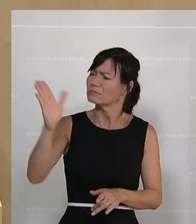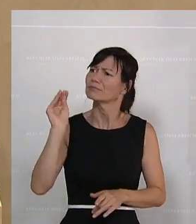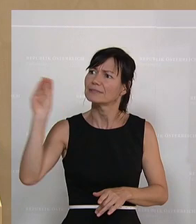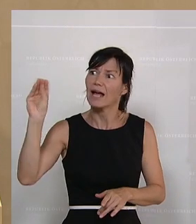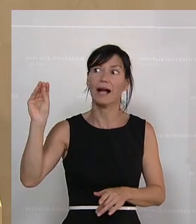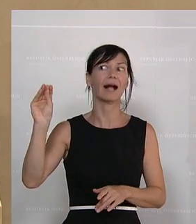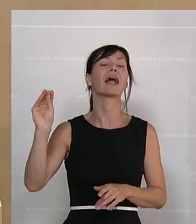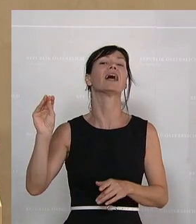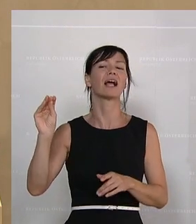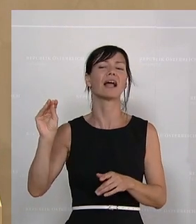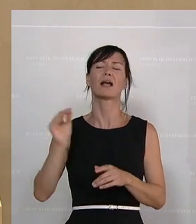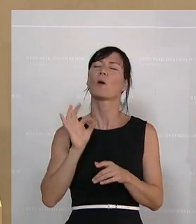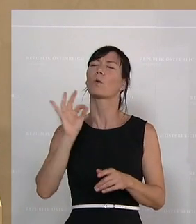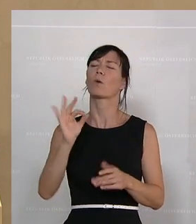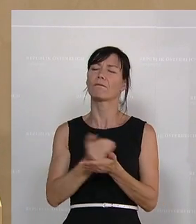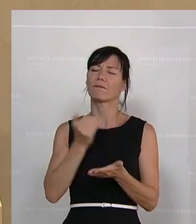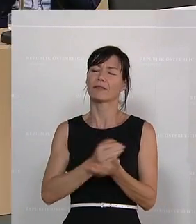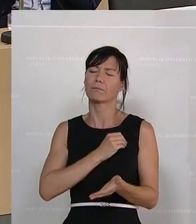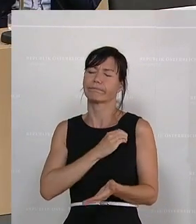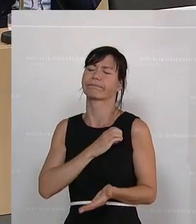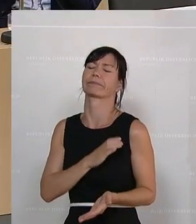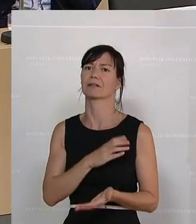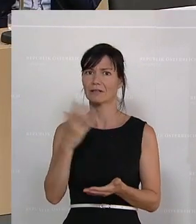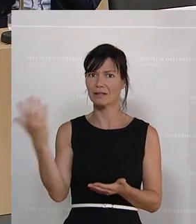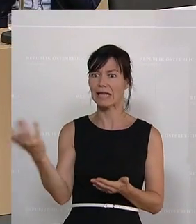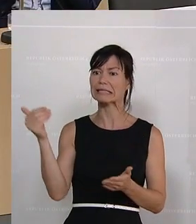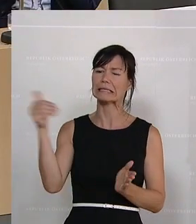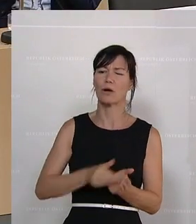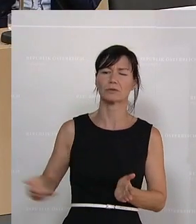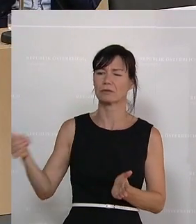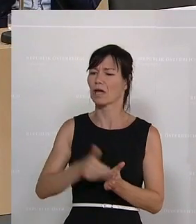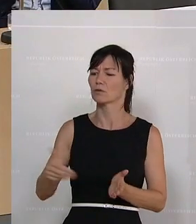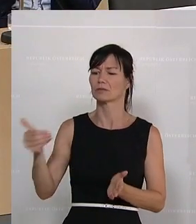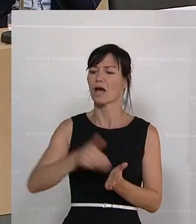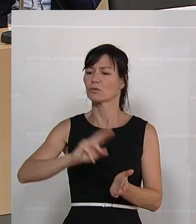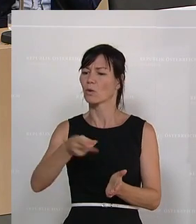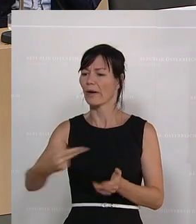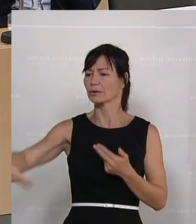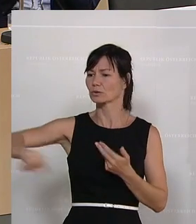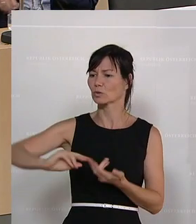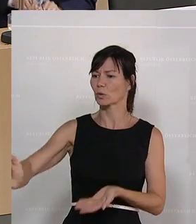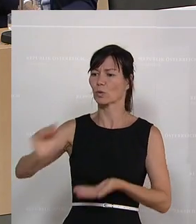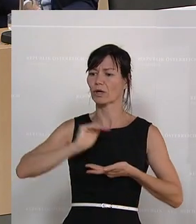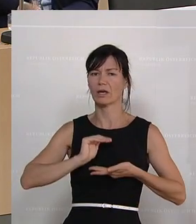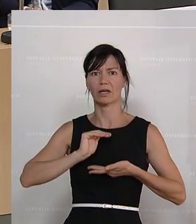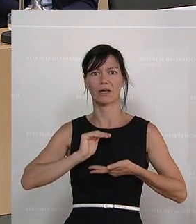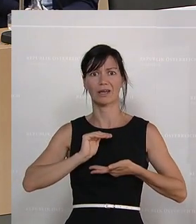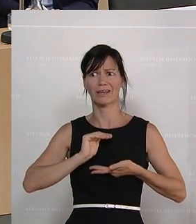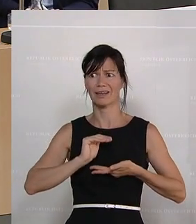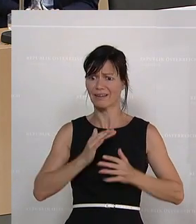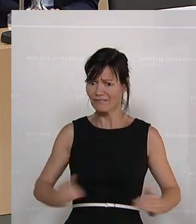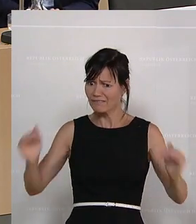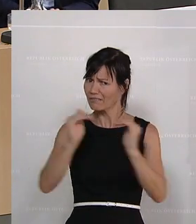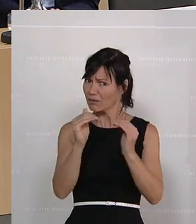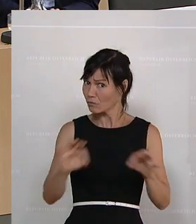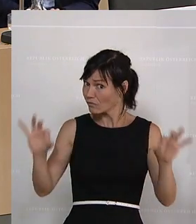tausende euros zurückbekommen ist das sozial treffsicher ist das fair ist das gerecht nein es ist nicht sozial